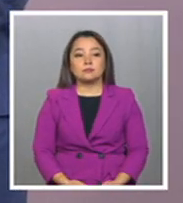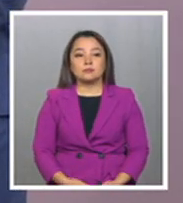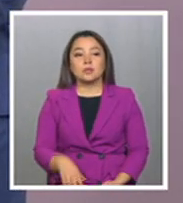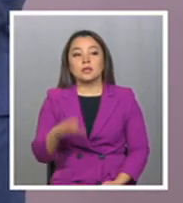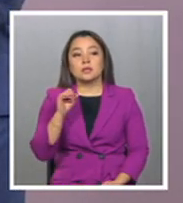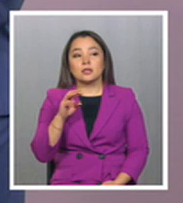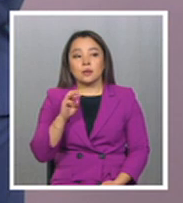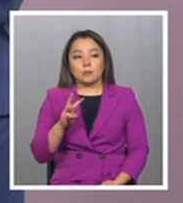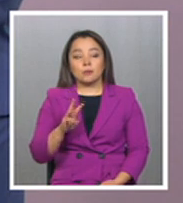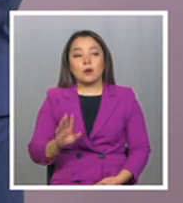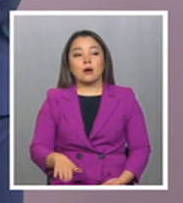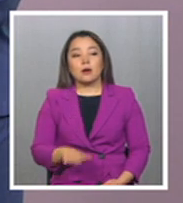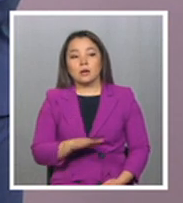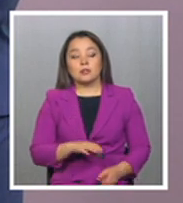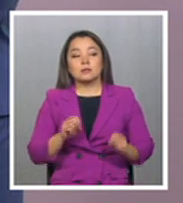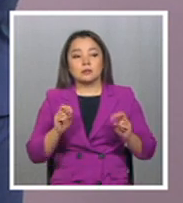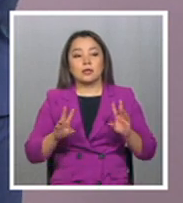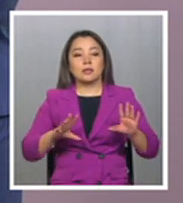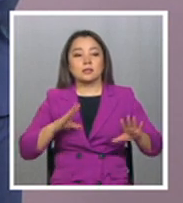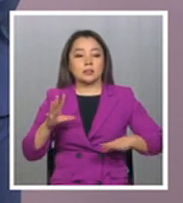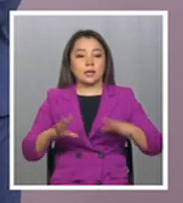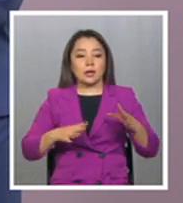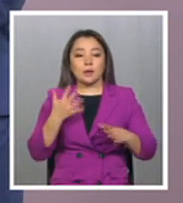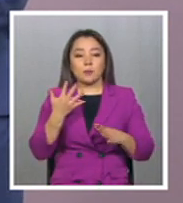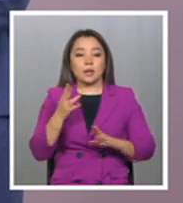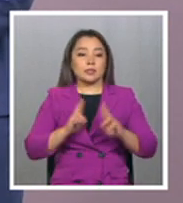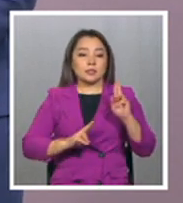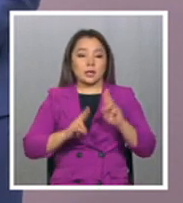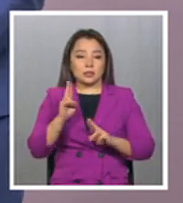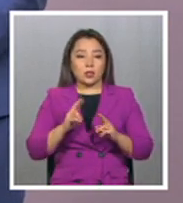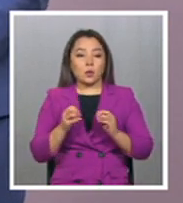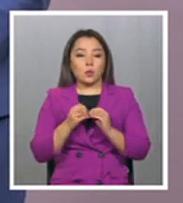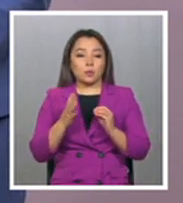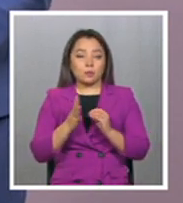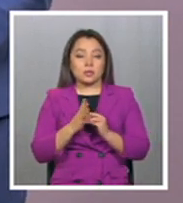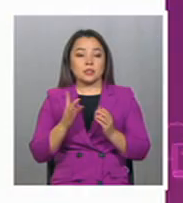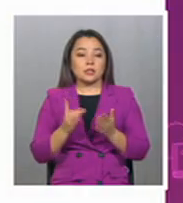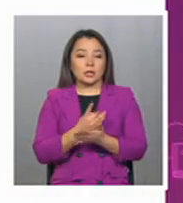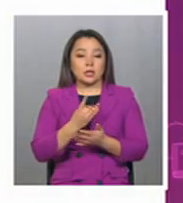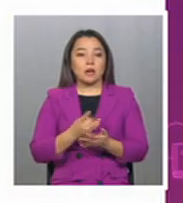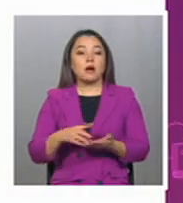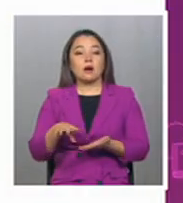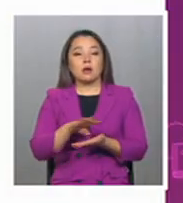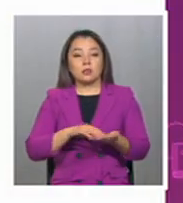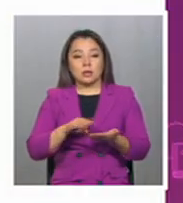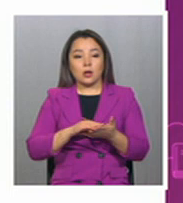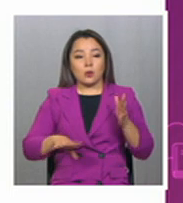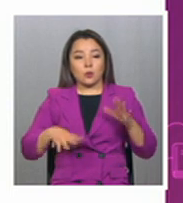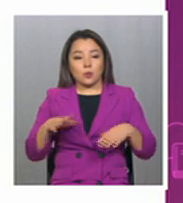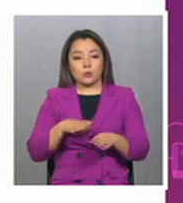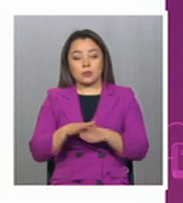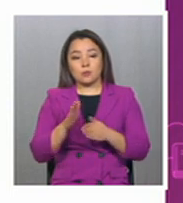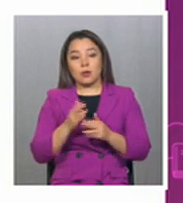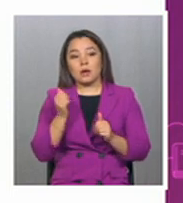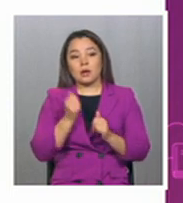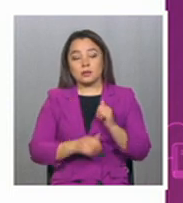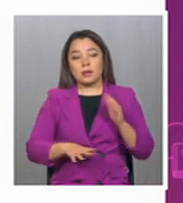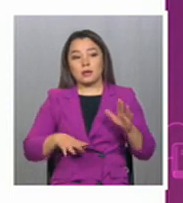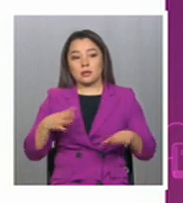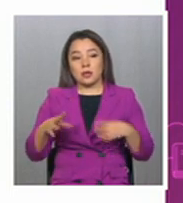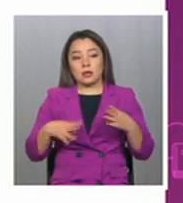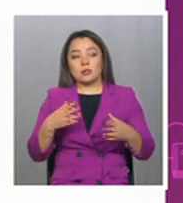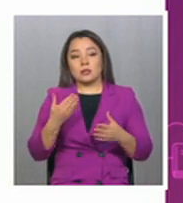Сырым аяққа арналған жаттығудың 5 тәсілін 15 рет орындады. Әр тәсілді неше рет